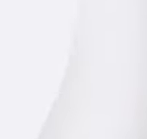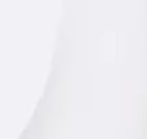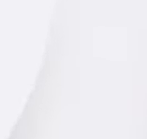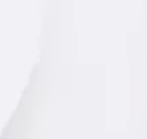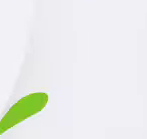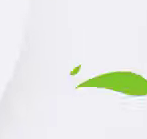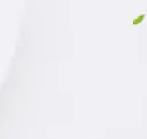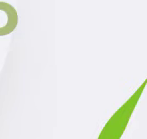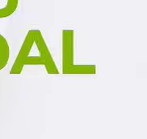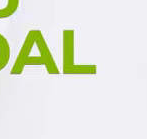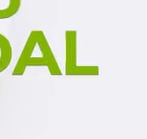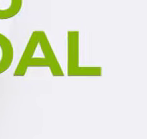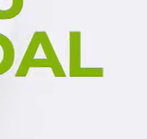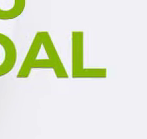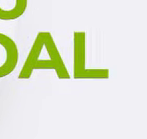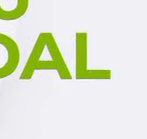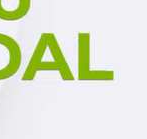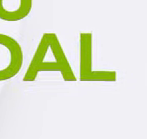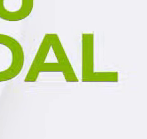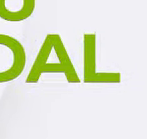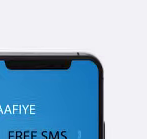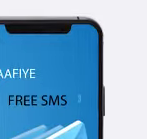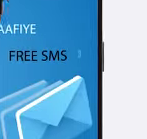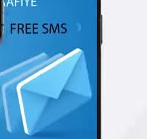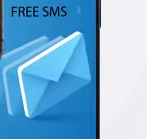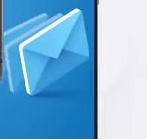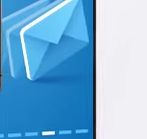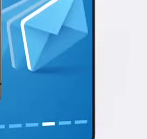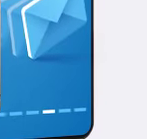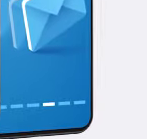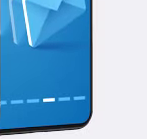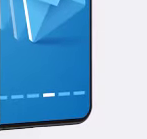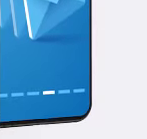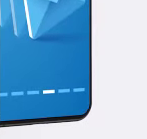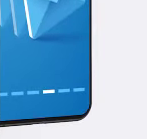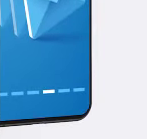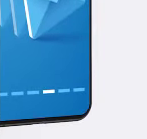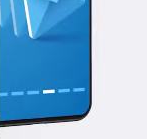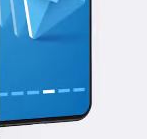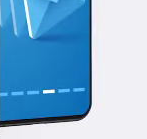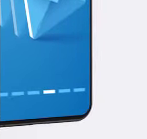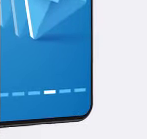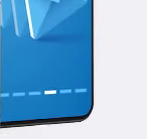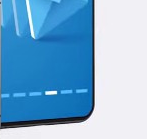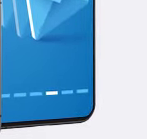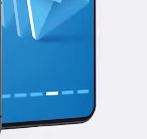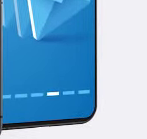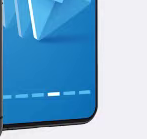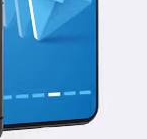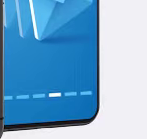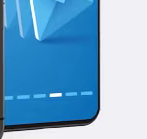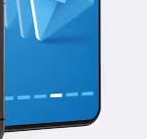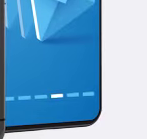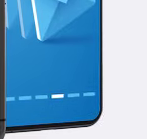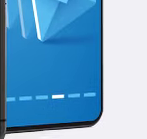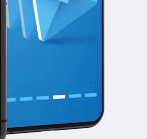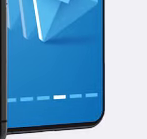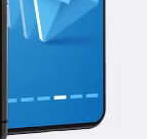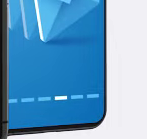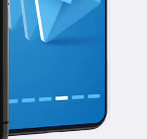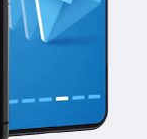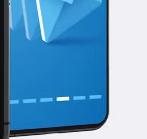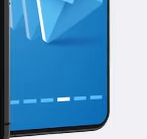هذا oo hadal oo hadal oo hadal oo ku hadal bishii oo dhan $7 oo kaliya ku